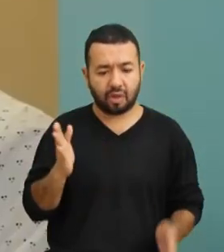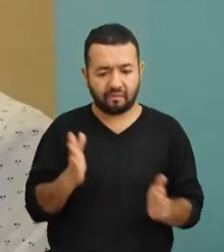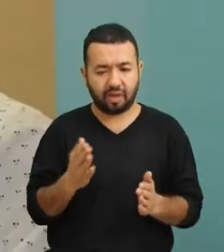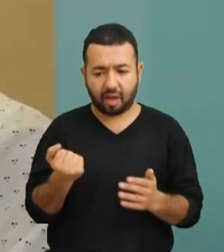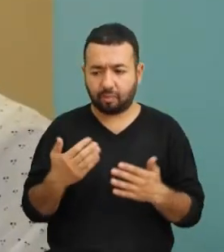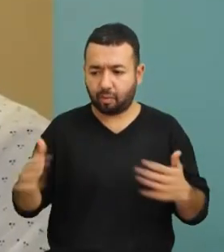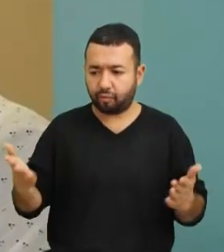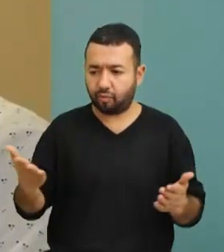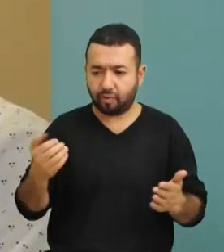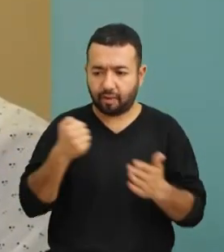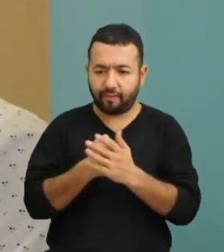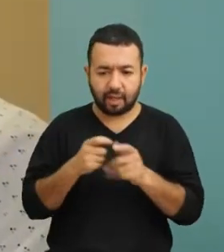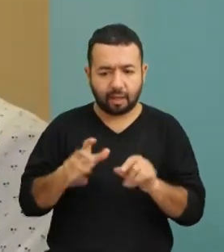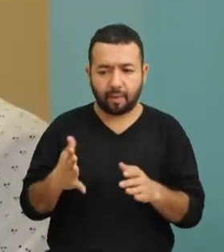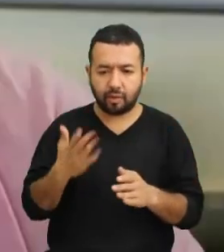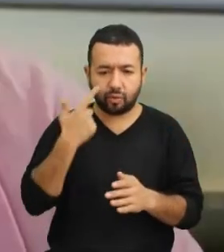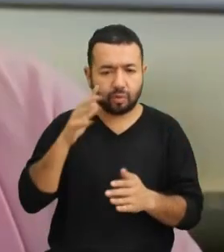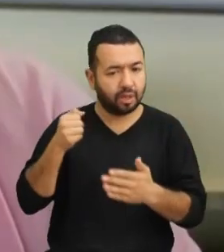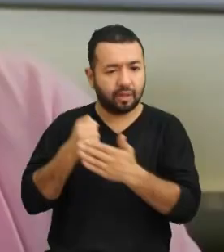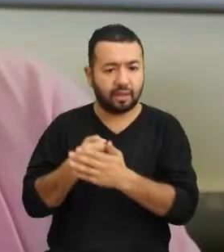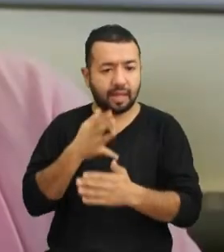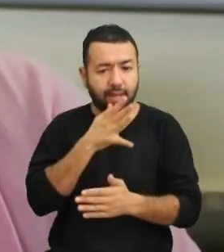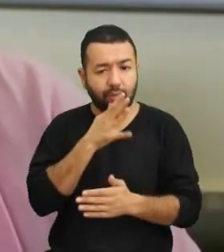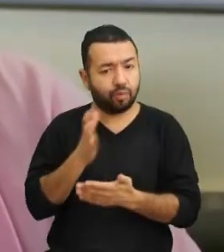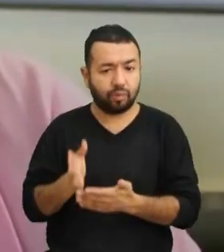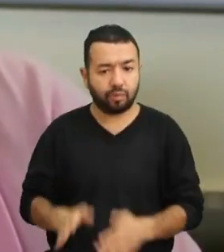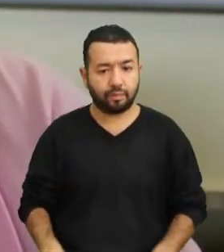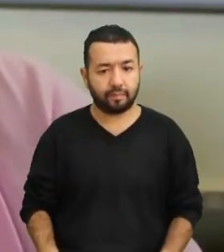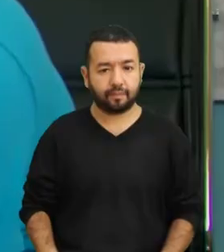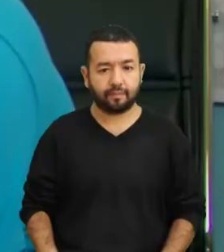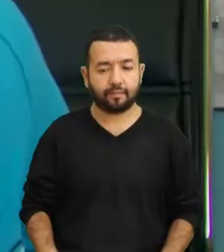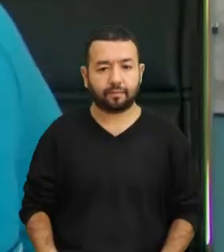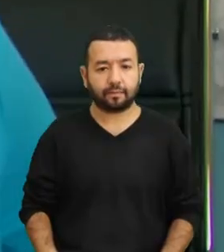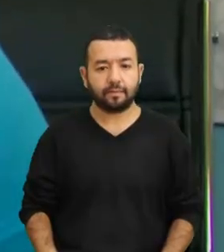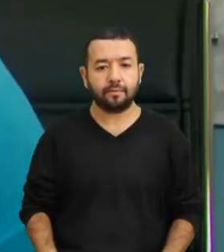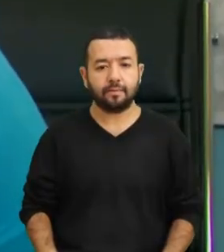garajda kocaman adamı nasıl ezer? Kemal bir daha baktı Nurhan'a.